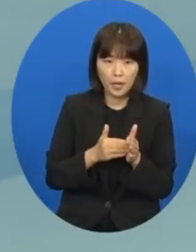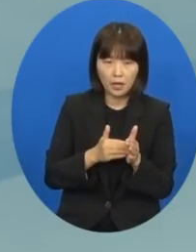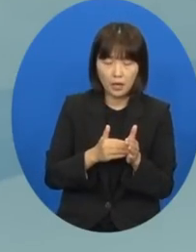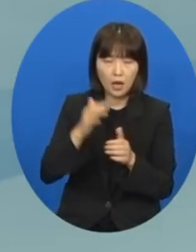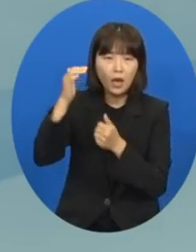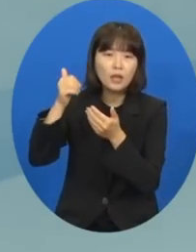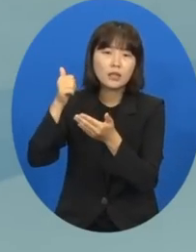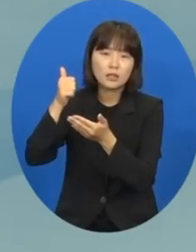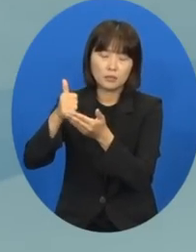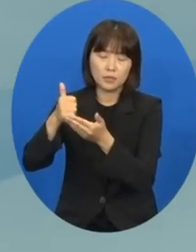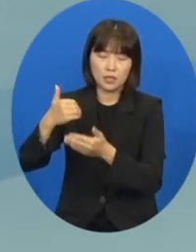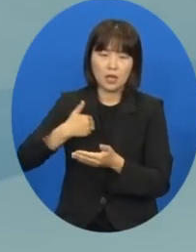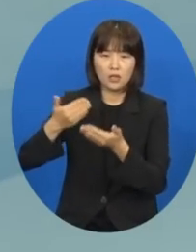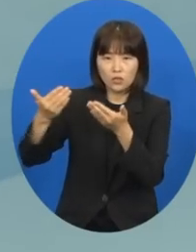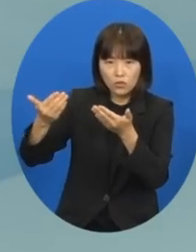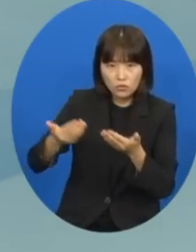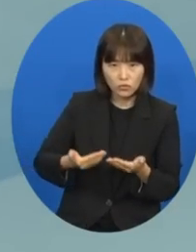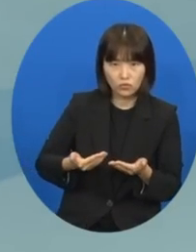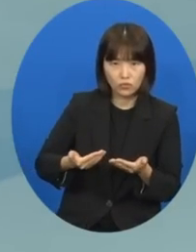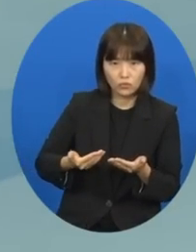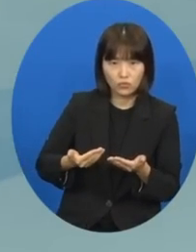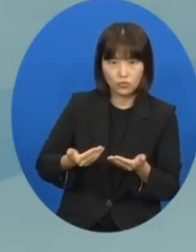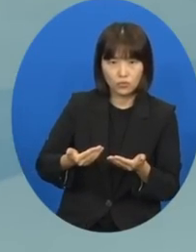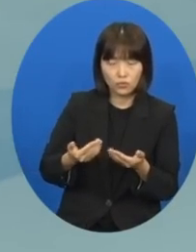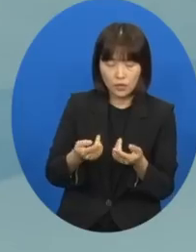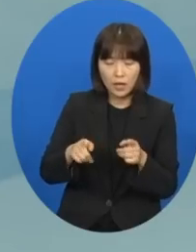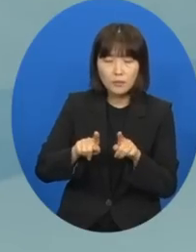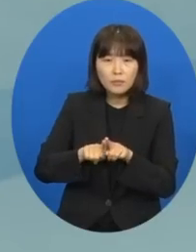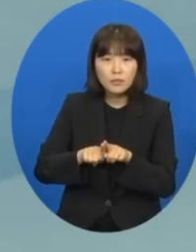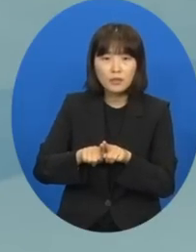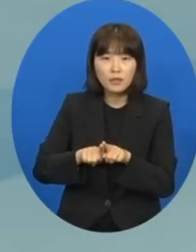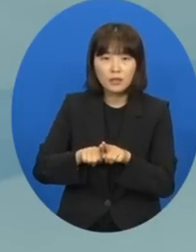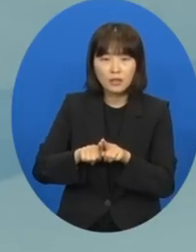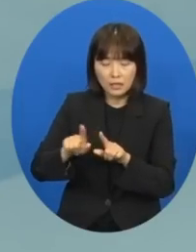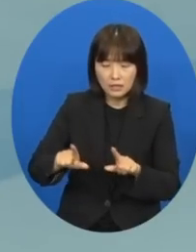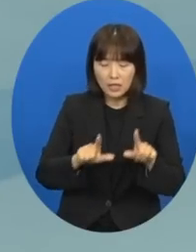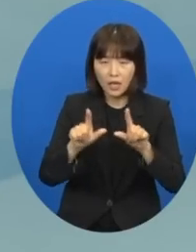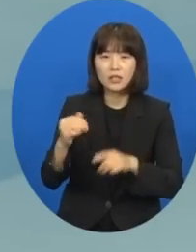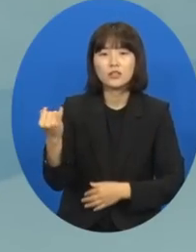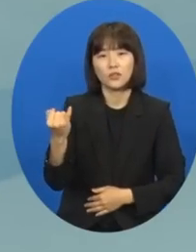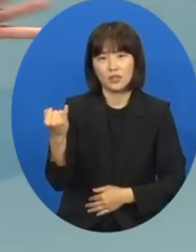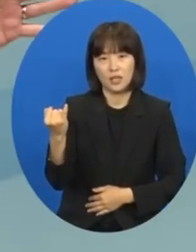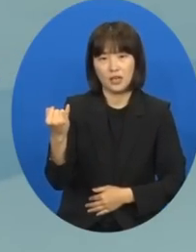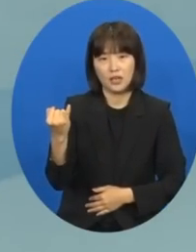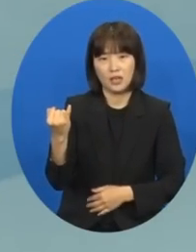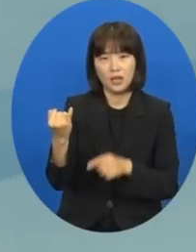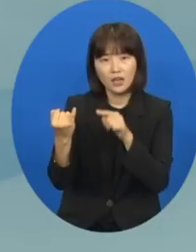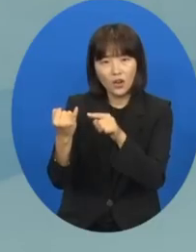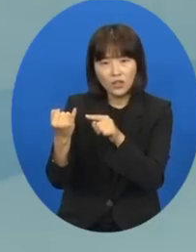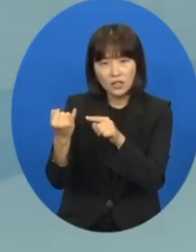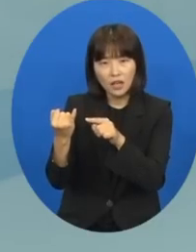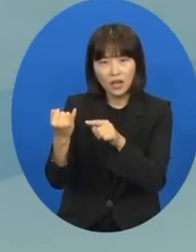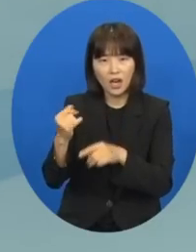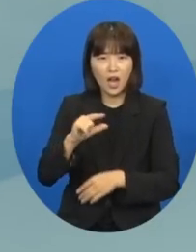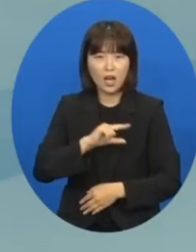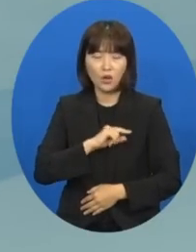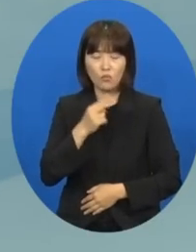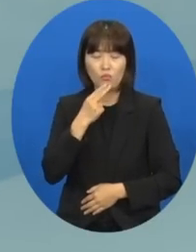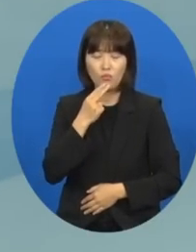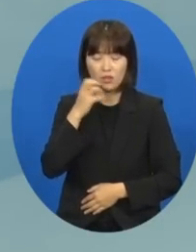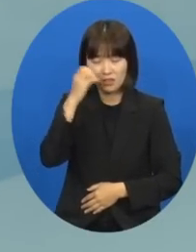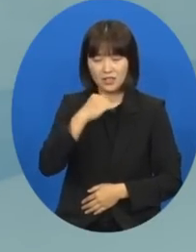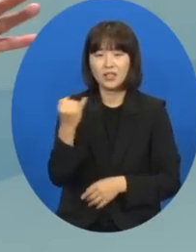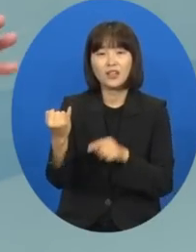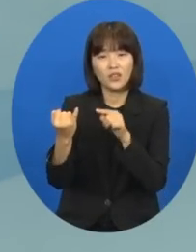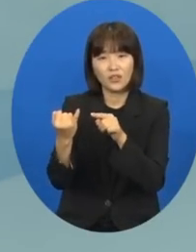주셔서 나와 함께 한 그 여자랍니다. 이제 막 싸우게 되면요 막 이름도 사라지고 막 너 나 할 거 없어 막 이렇게 되는